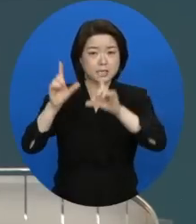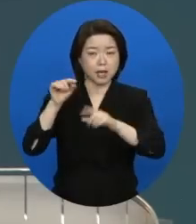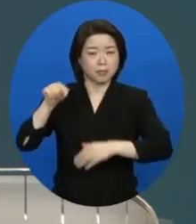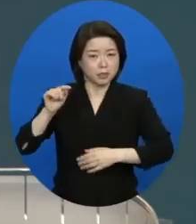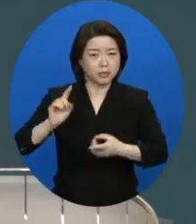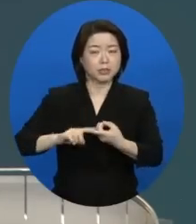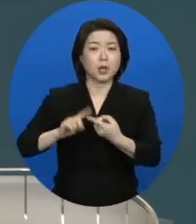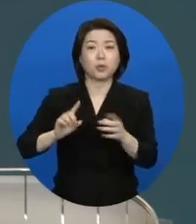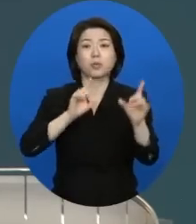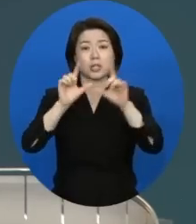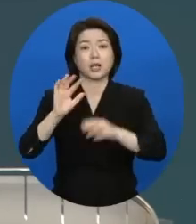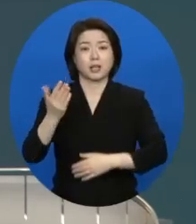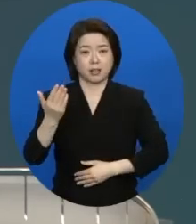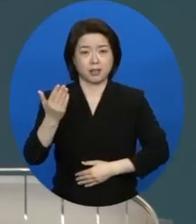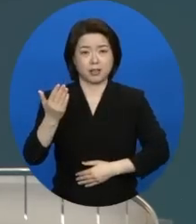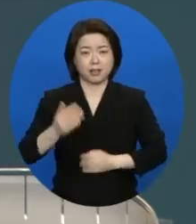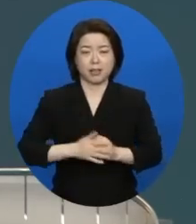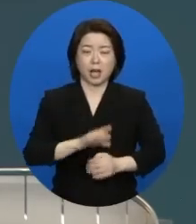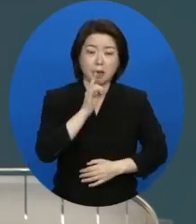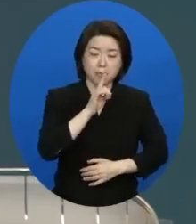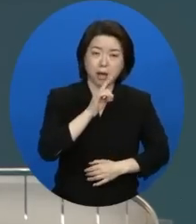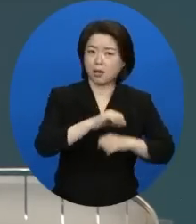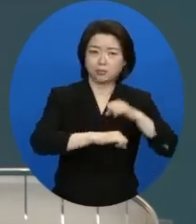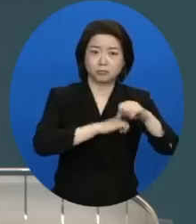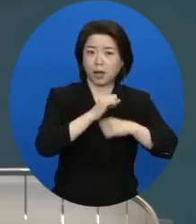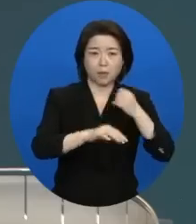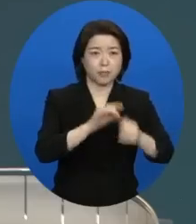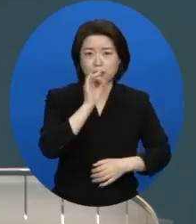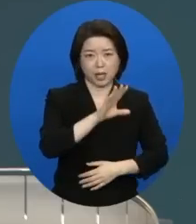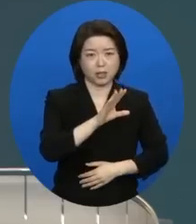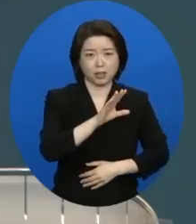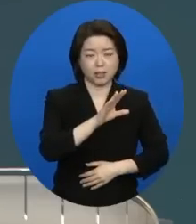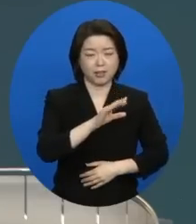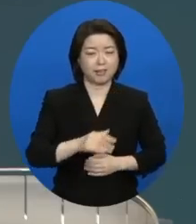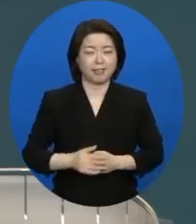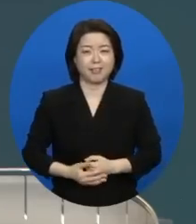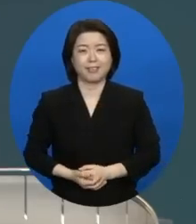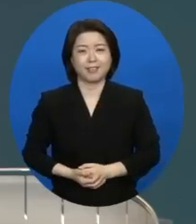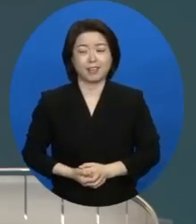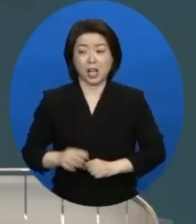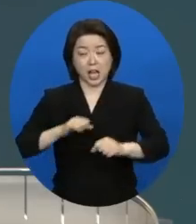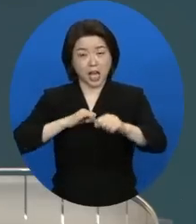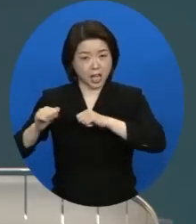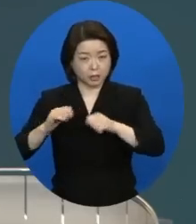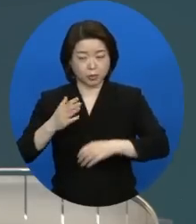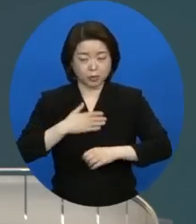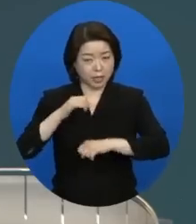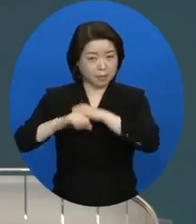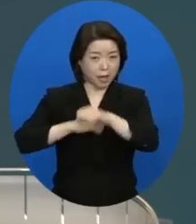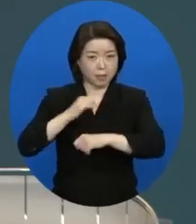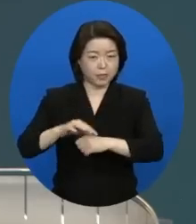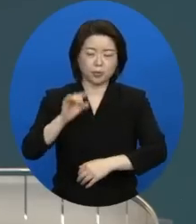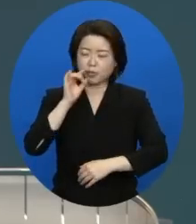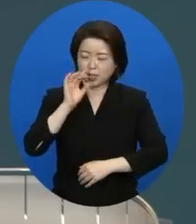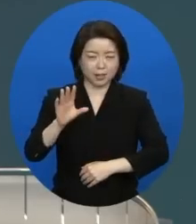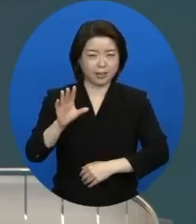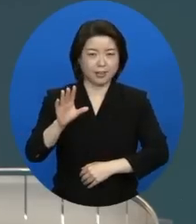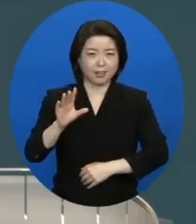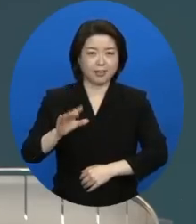것. 말도 함부로 못하게 되고 행동도 함부로 못하게